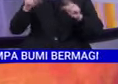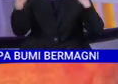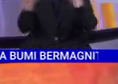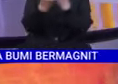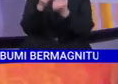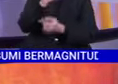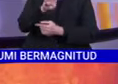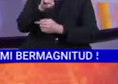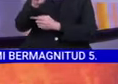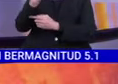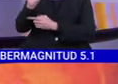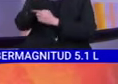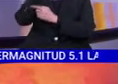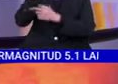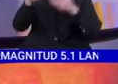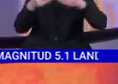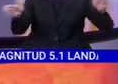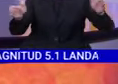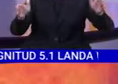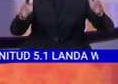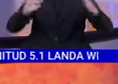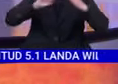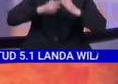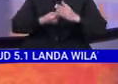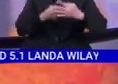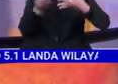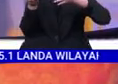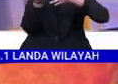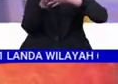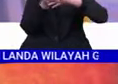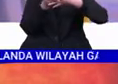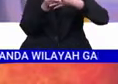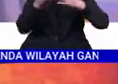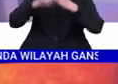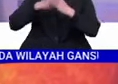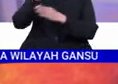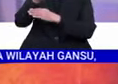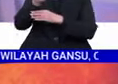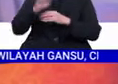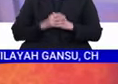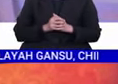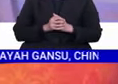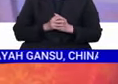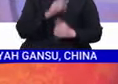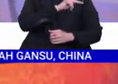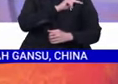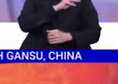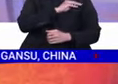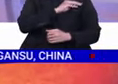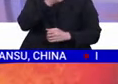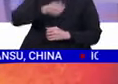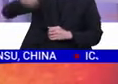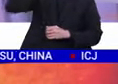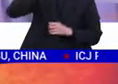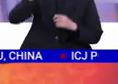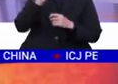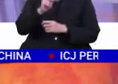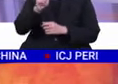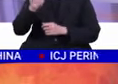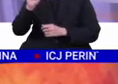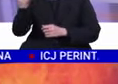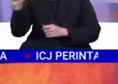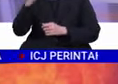di 40 akan dibuka bermula pertengahan April ini menteri komunikasi dan multimedia lautan Siano Musa berkata